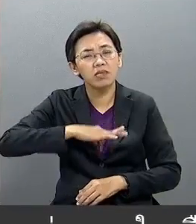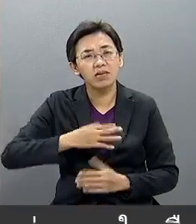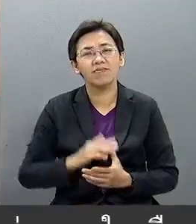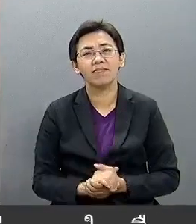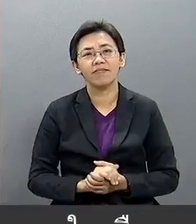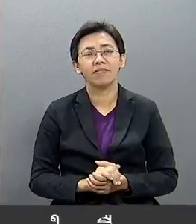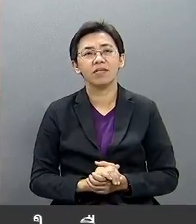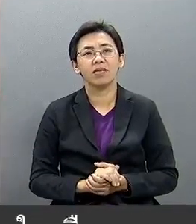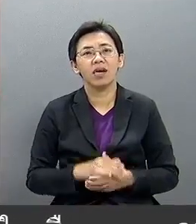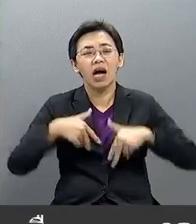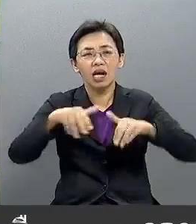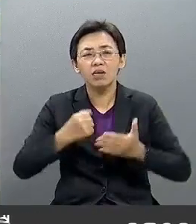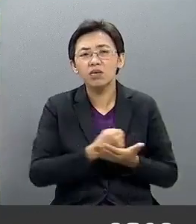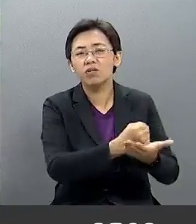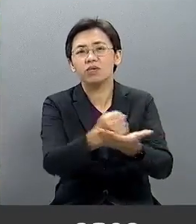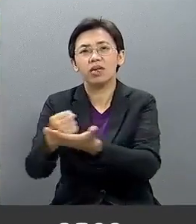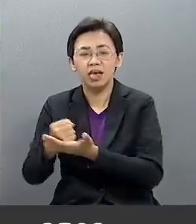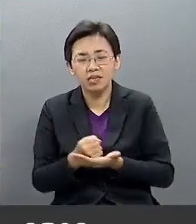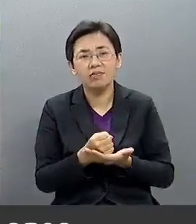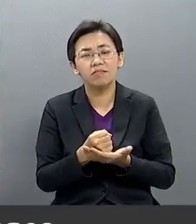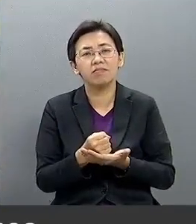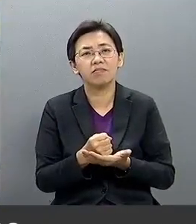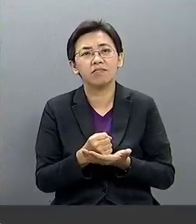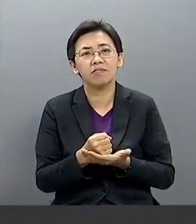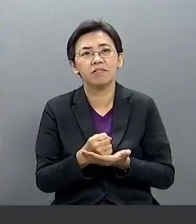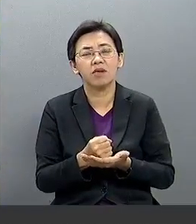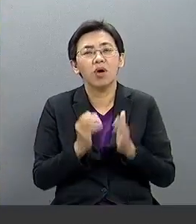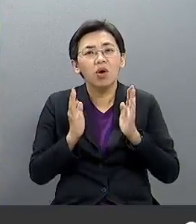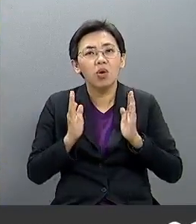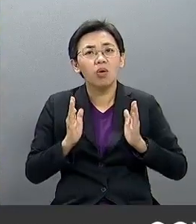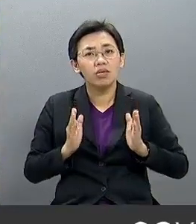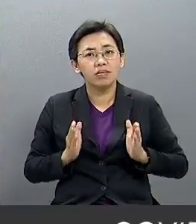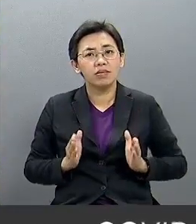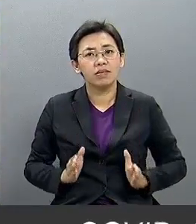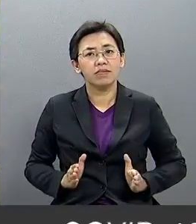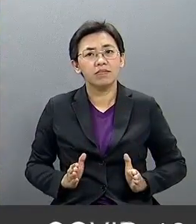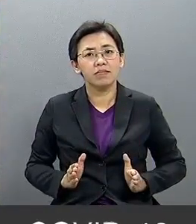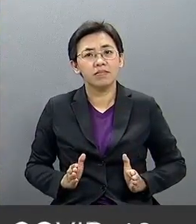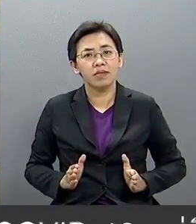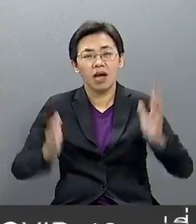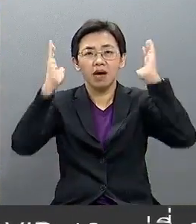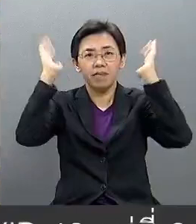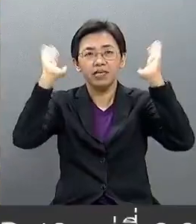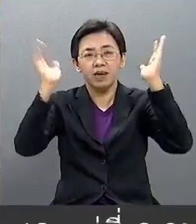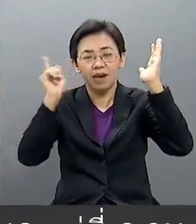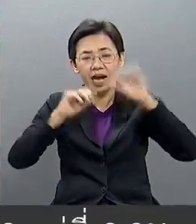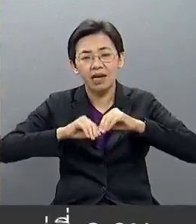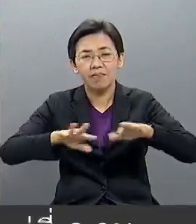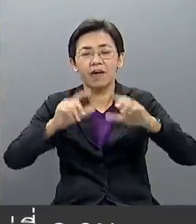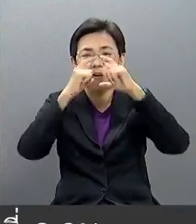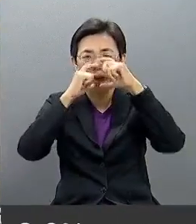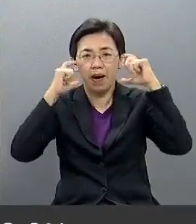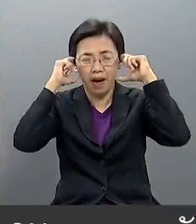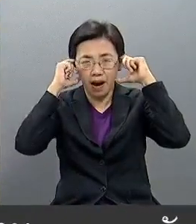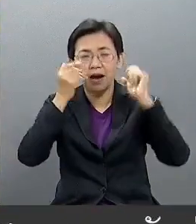ยกันทุกคนทุกฝ่ายนะครับคนเรารณรงค์ในเรื่องของการใช้แมสป้องกันทั้งเจลอะไรก็ตาม